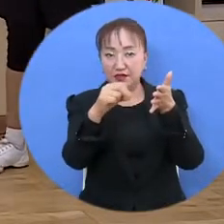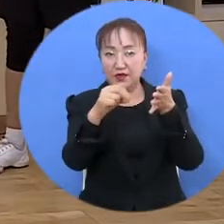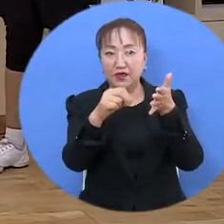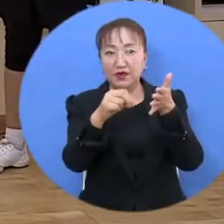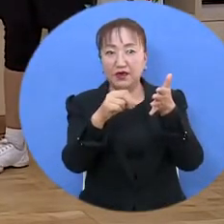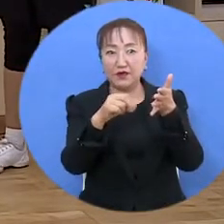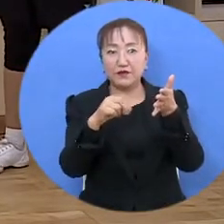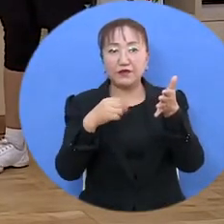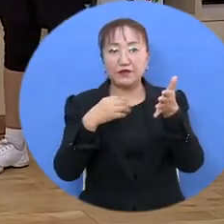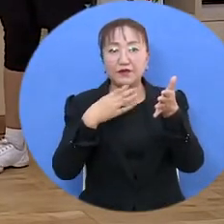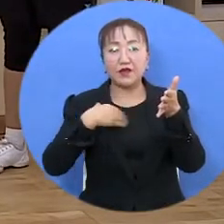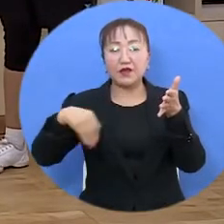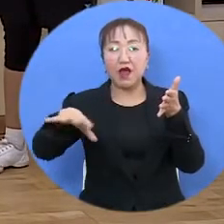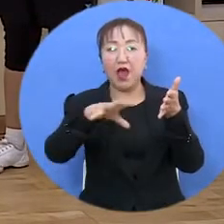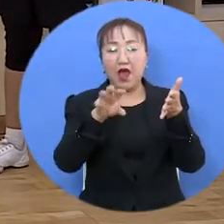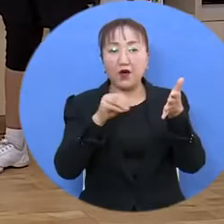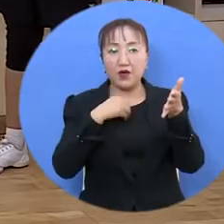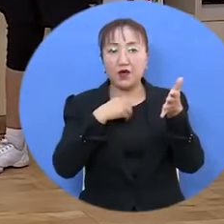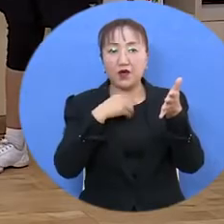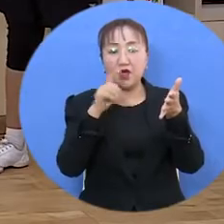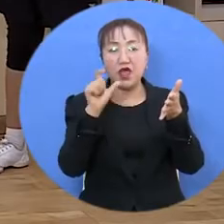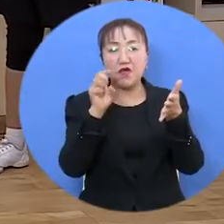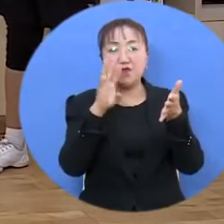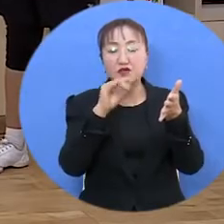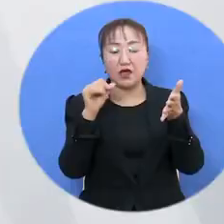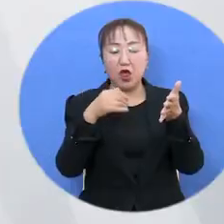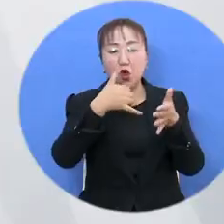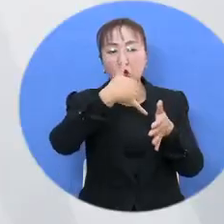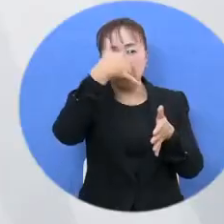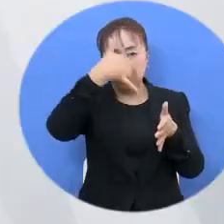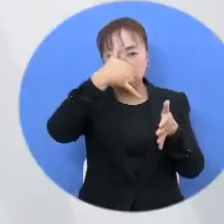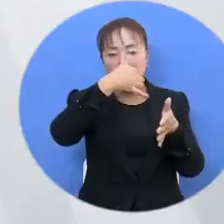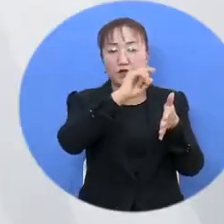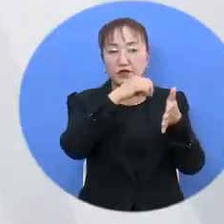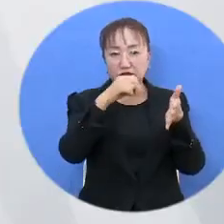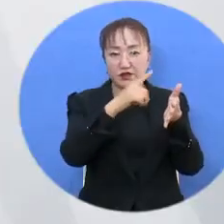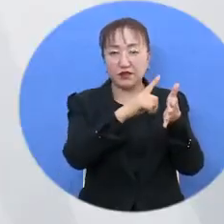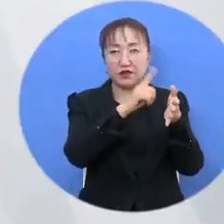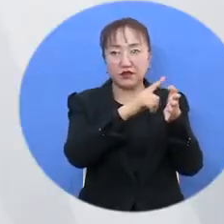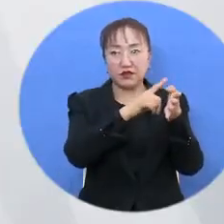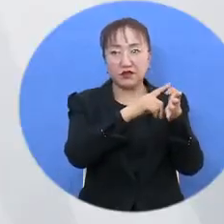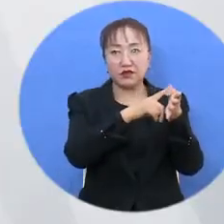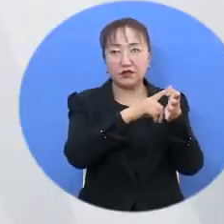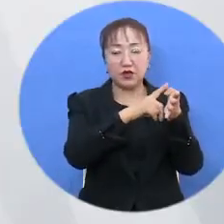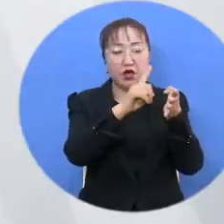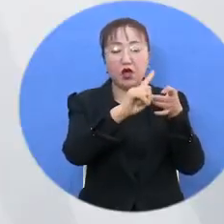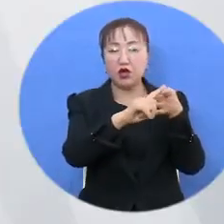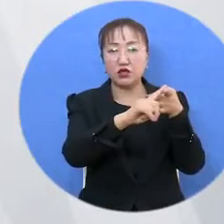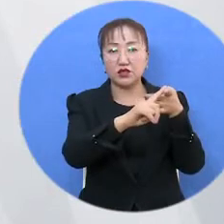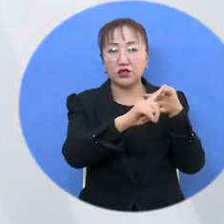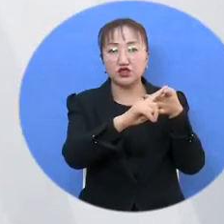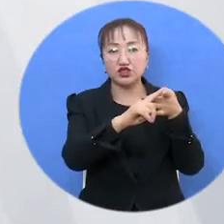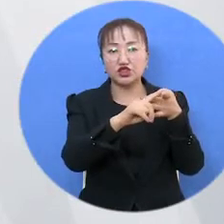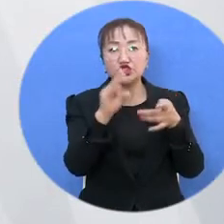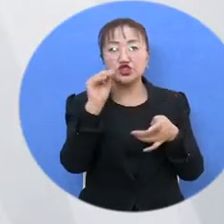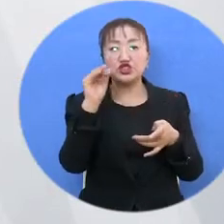бидний авах хэмжилтүүд байгаа. За энэ дээр өндрийнхөө хэмжилтийг бичээрэй хүүхдүүдээ. За дараагийн хэмжилт маань жин.